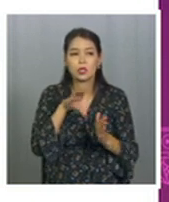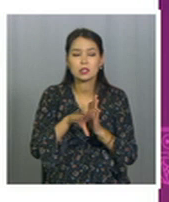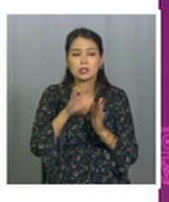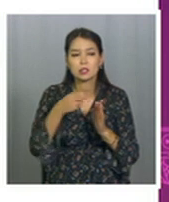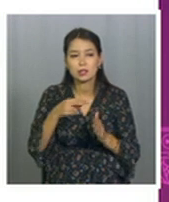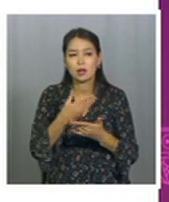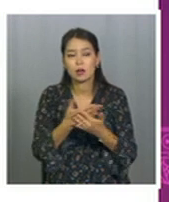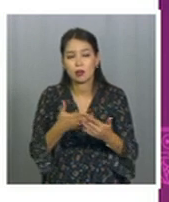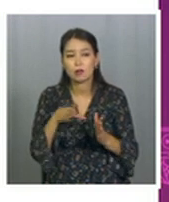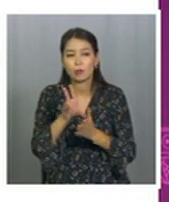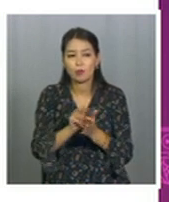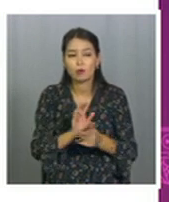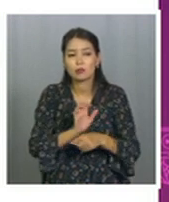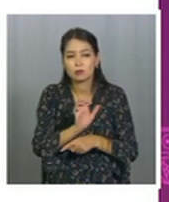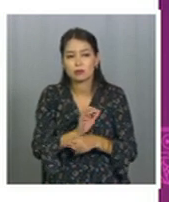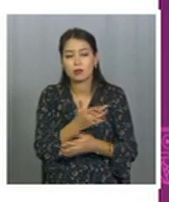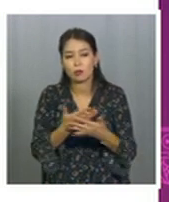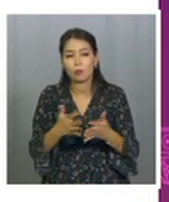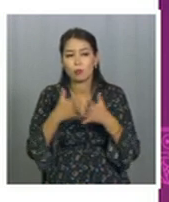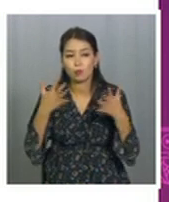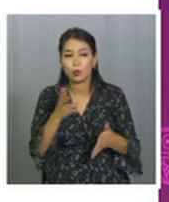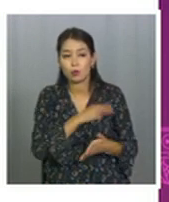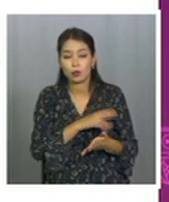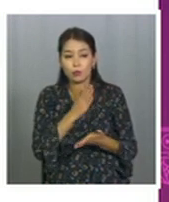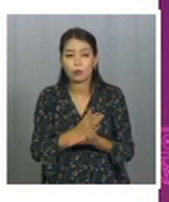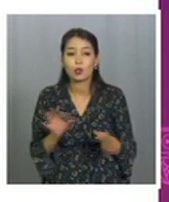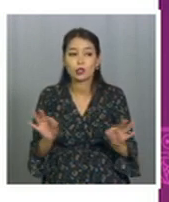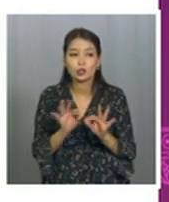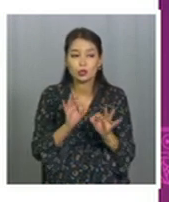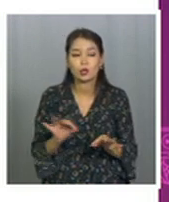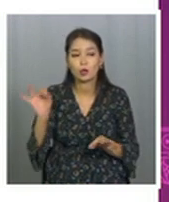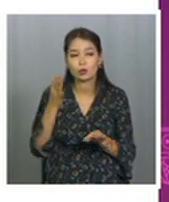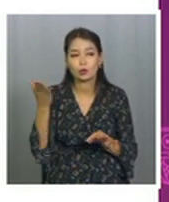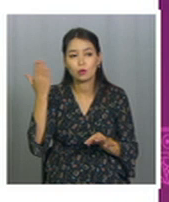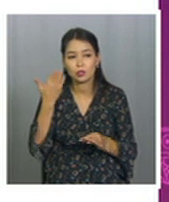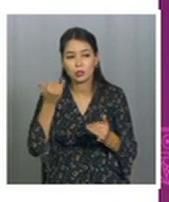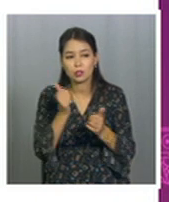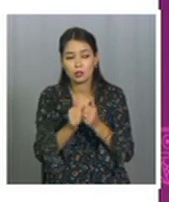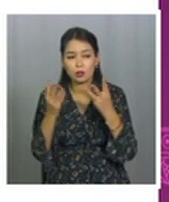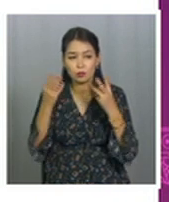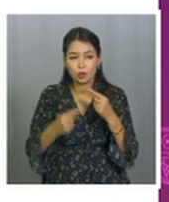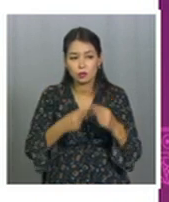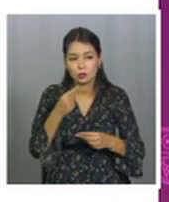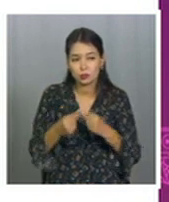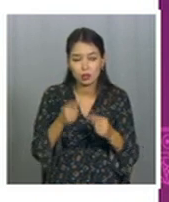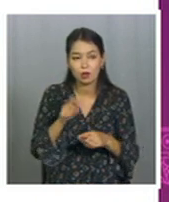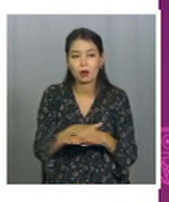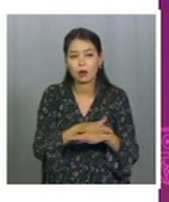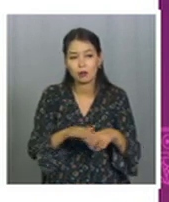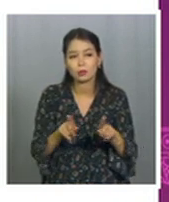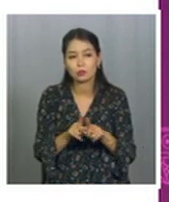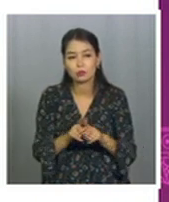бойынша орасан зор еңбек. Күй көне замандардан күні бүгінге дейін халқымыз бен бірге жасасып келе